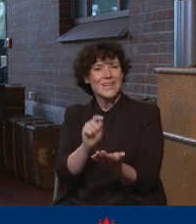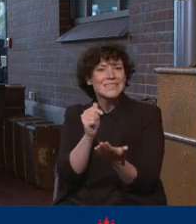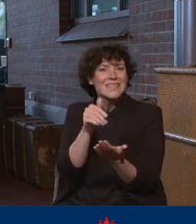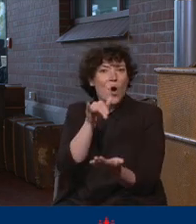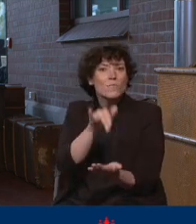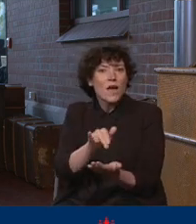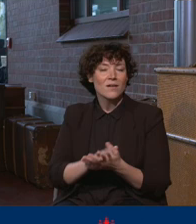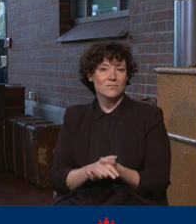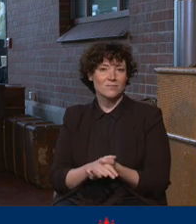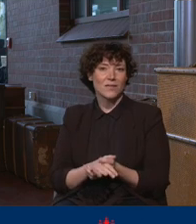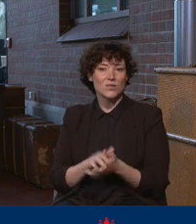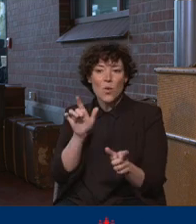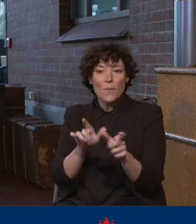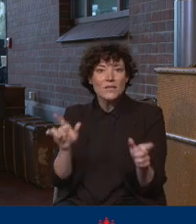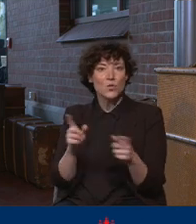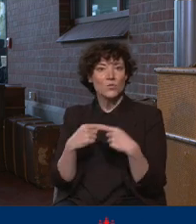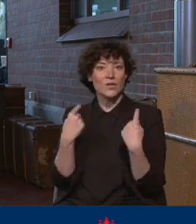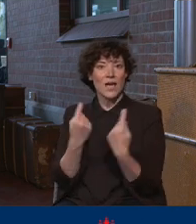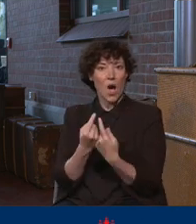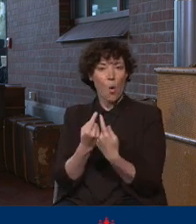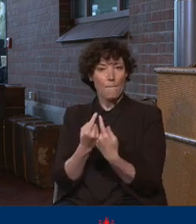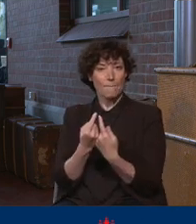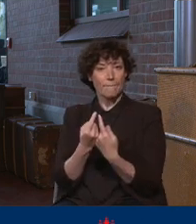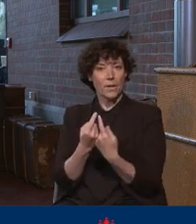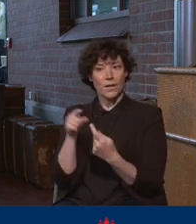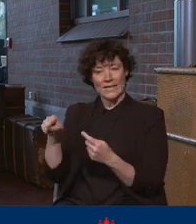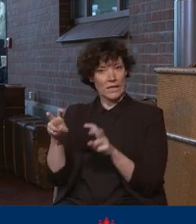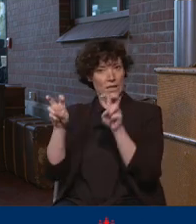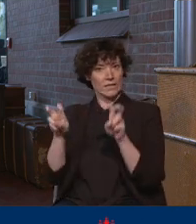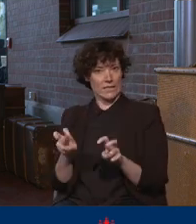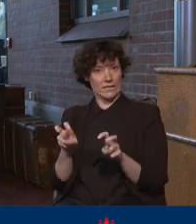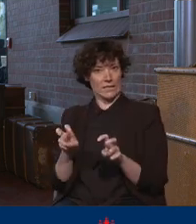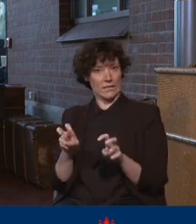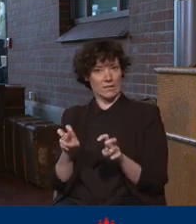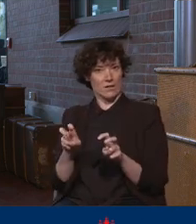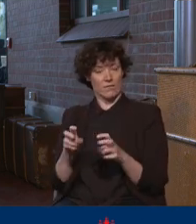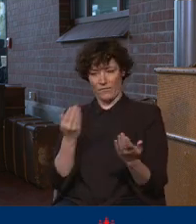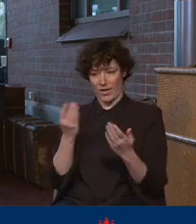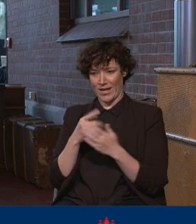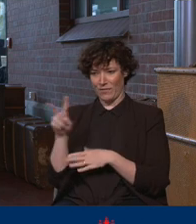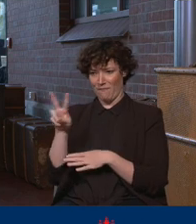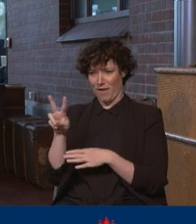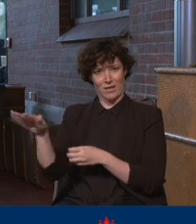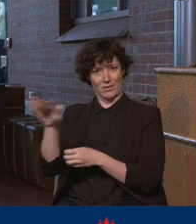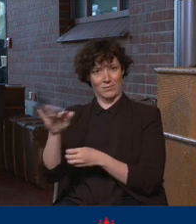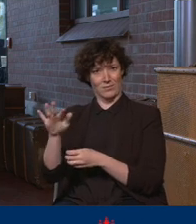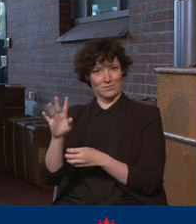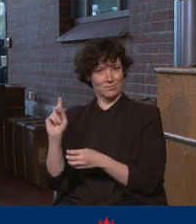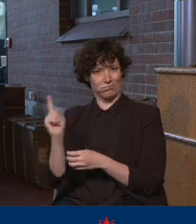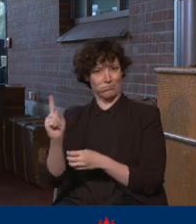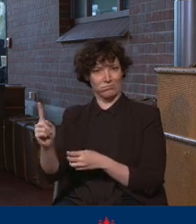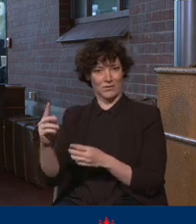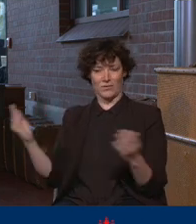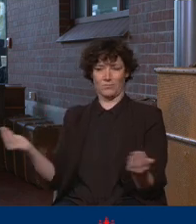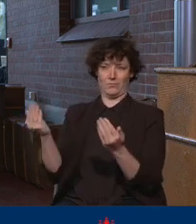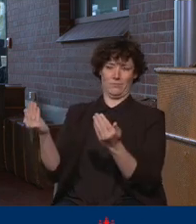oder in den räumen total anders aussehen als die leute auf der fette und auch dass diese menschen auch in